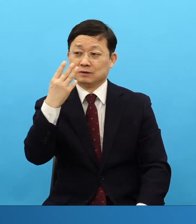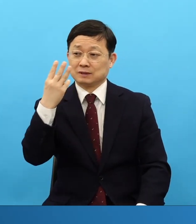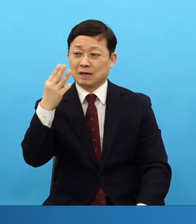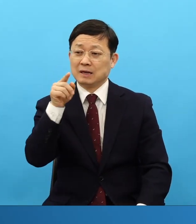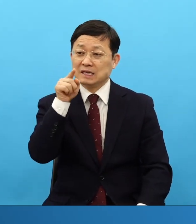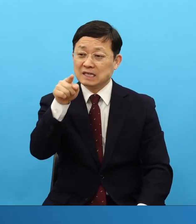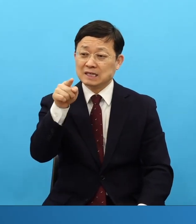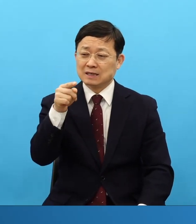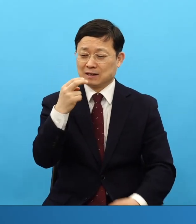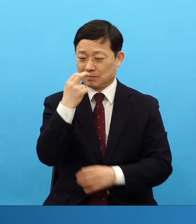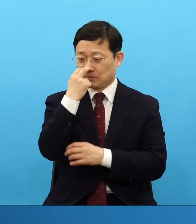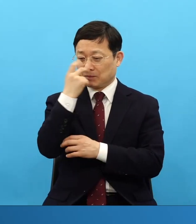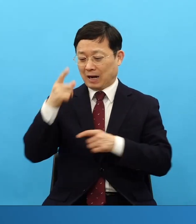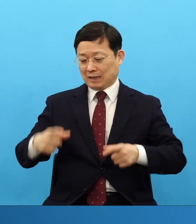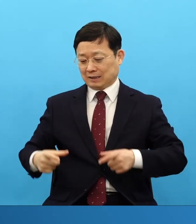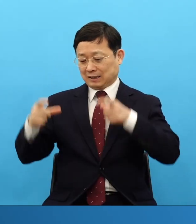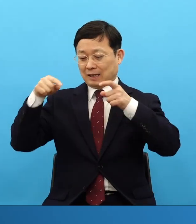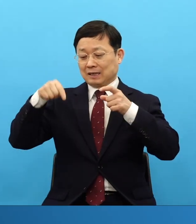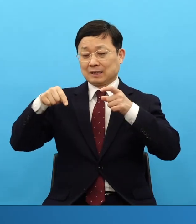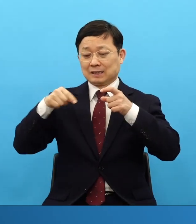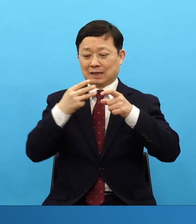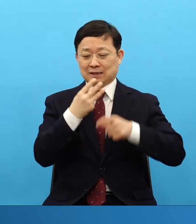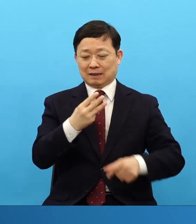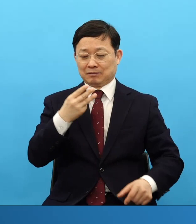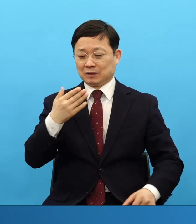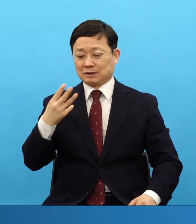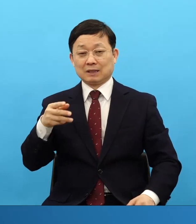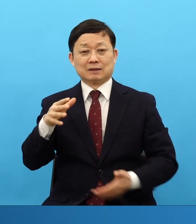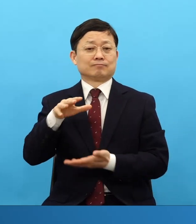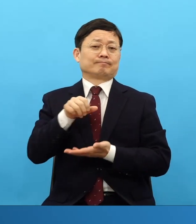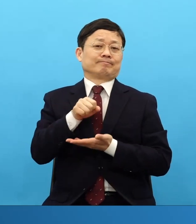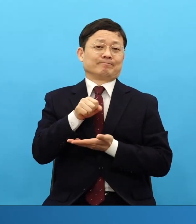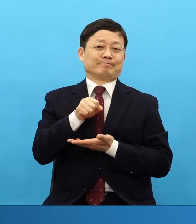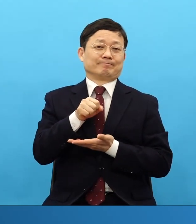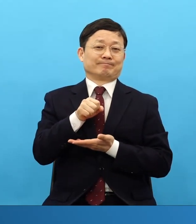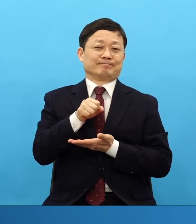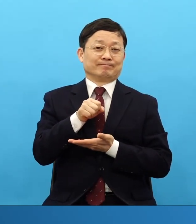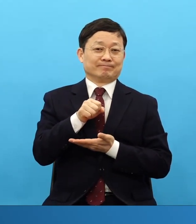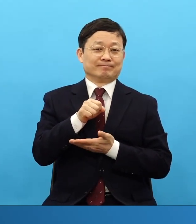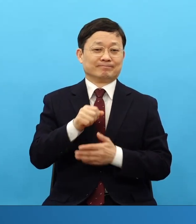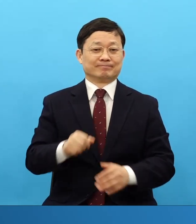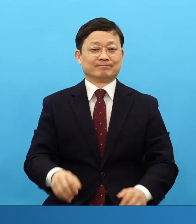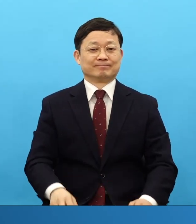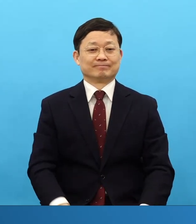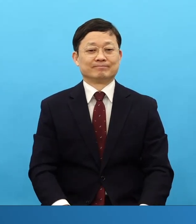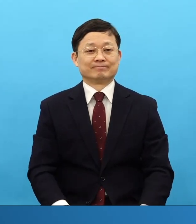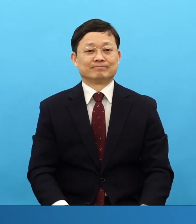the partisan of 393. 그리고 아주 중요한